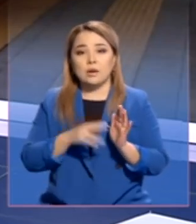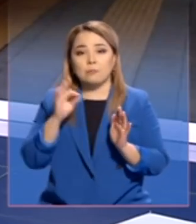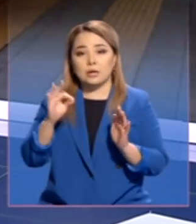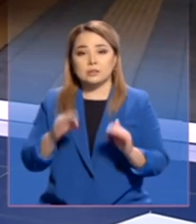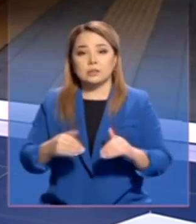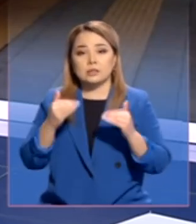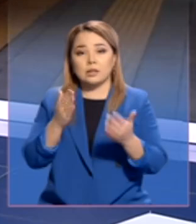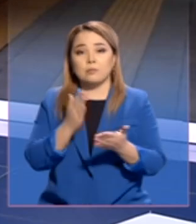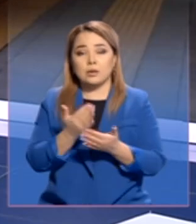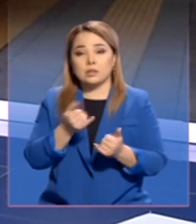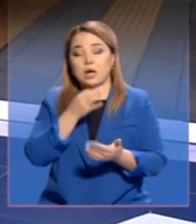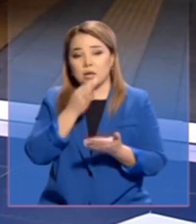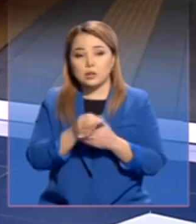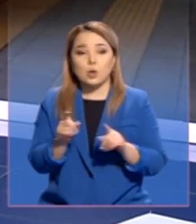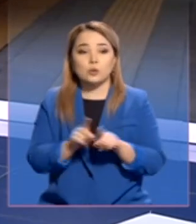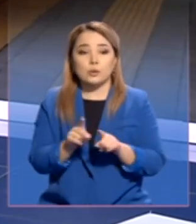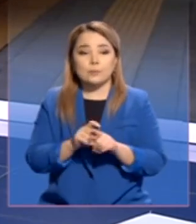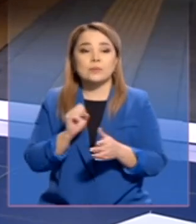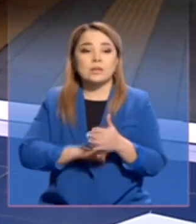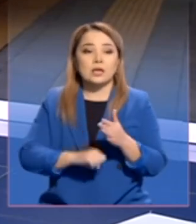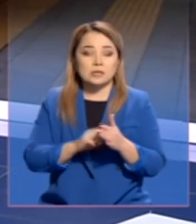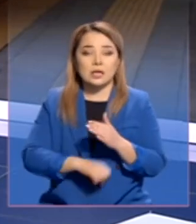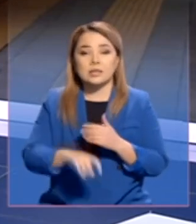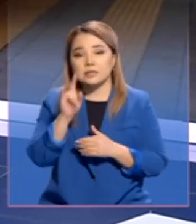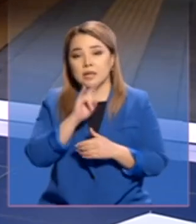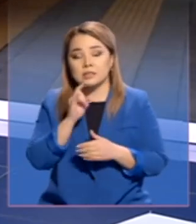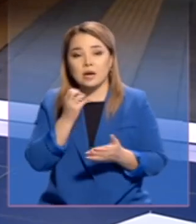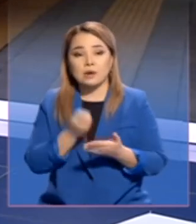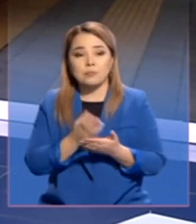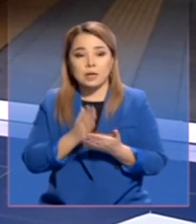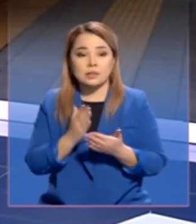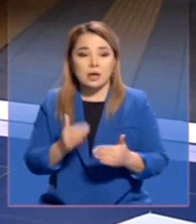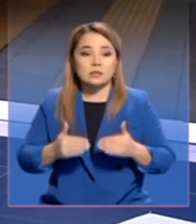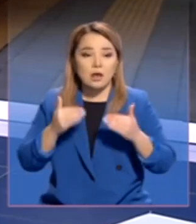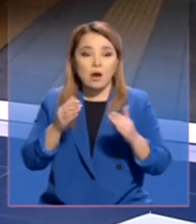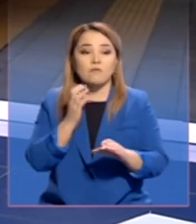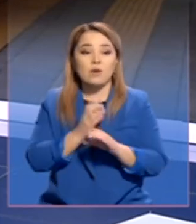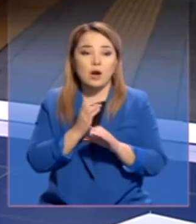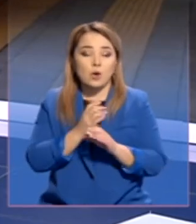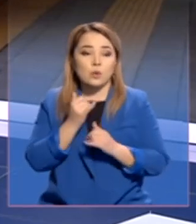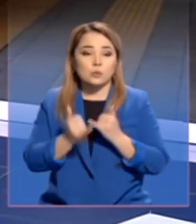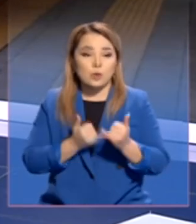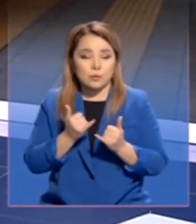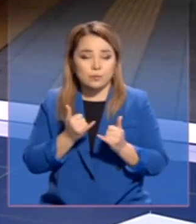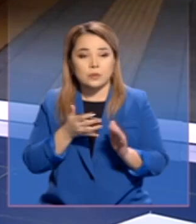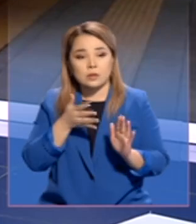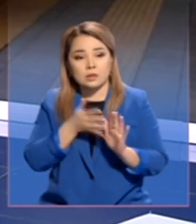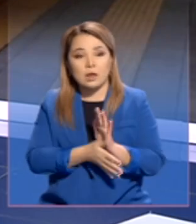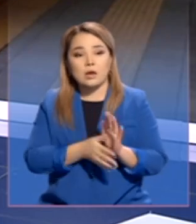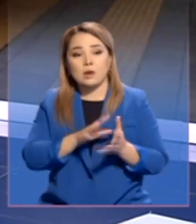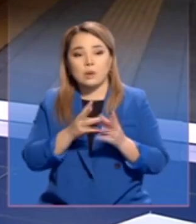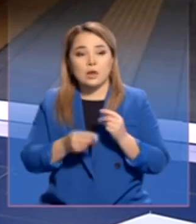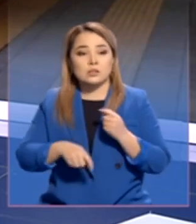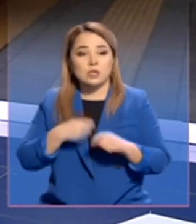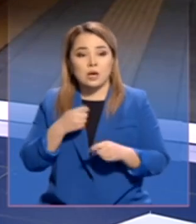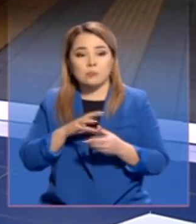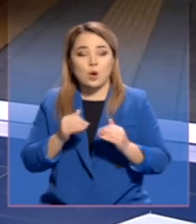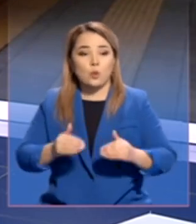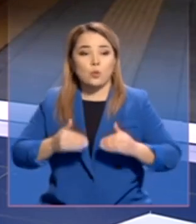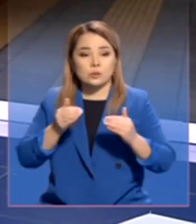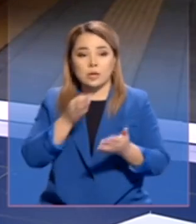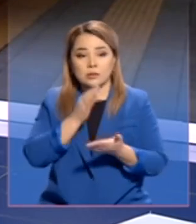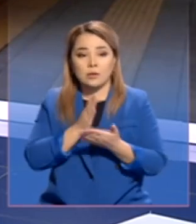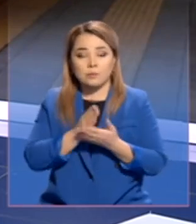өсті. Жауаптылар соның себебі дизельдің қымбаттауы мен вагондарды күтіп ұстауға жұмсалатын шығындардың өсуі